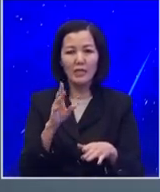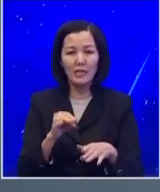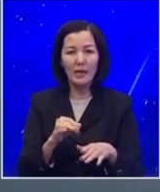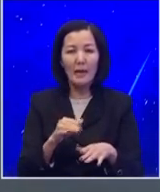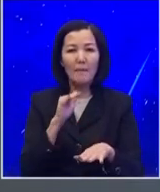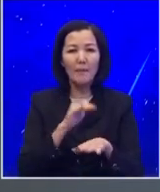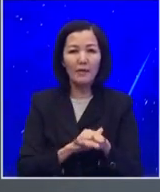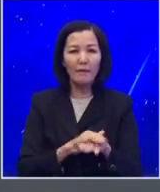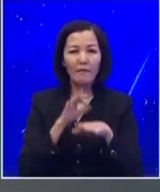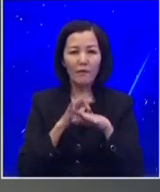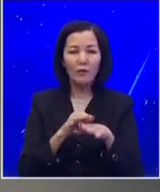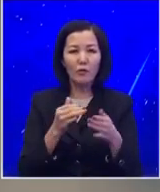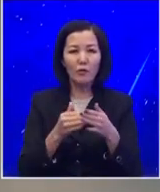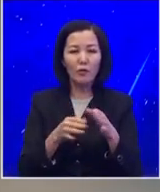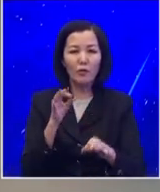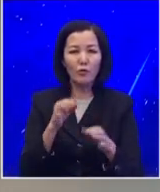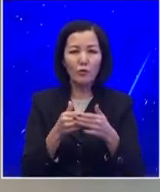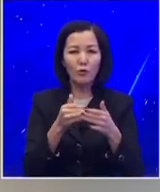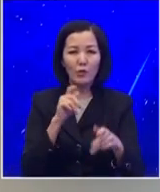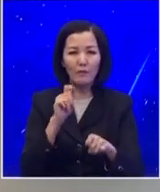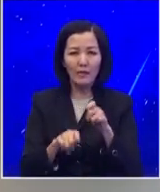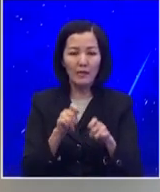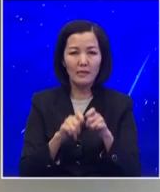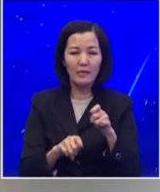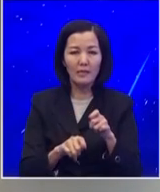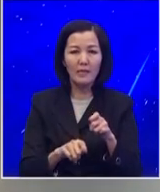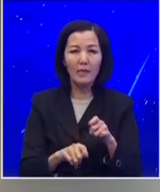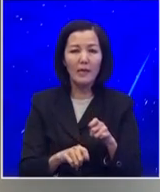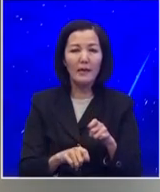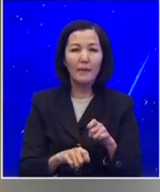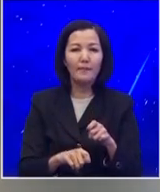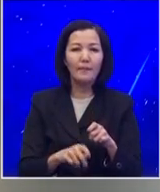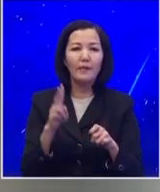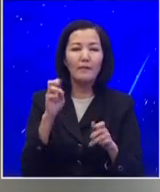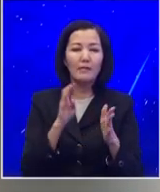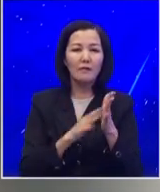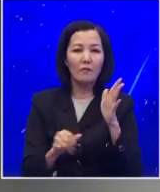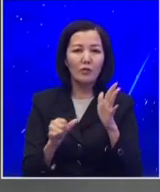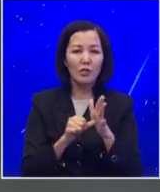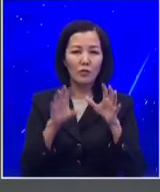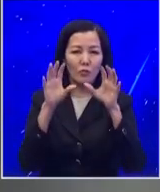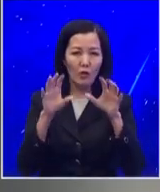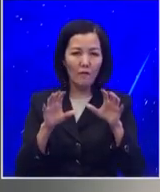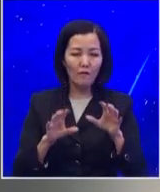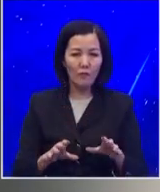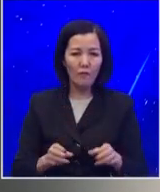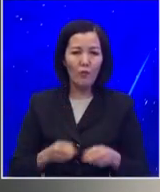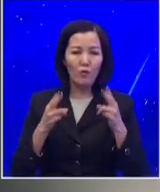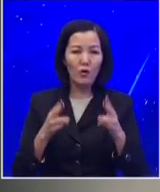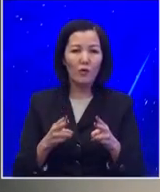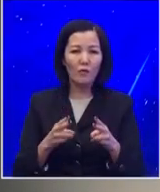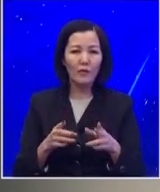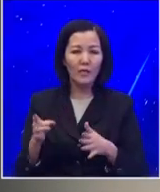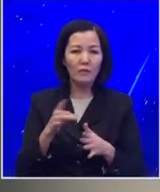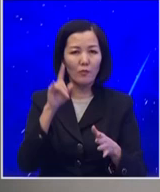По данному факту ведется досудебное расследование по части 3 статьи 296 Уголовного кодекса